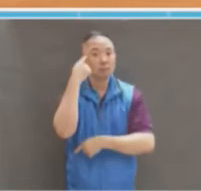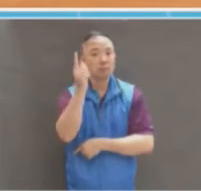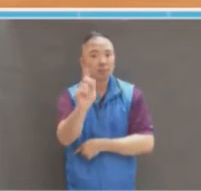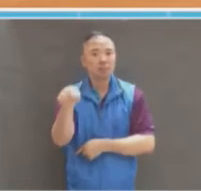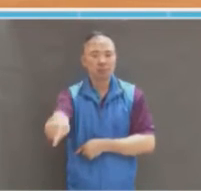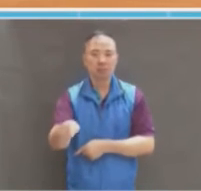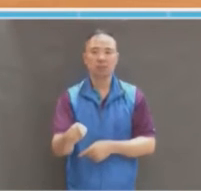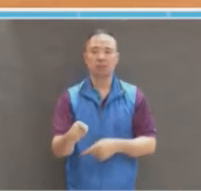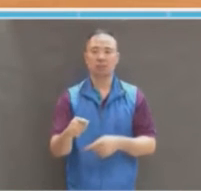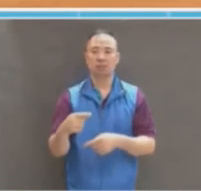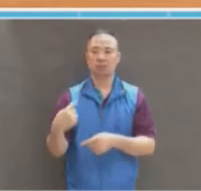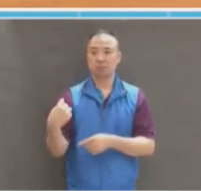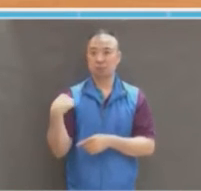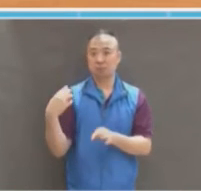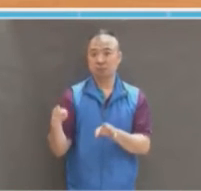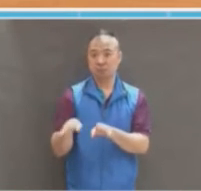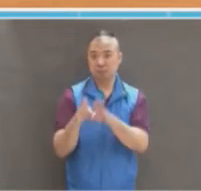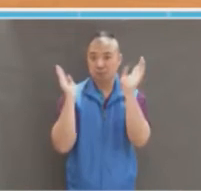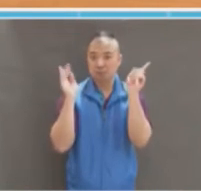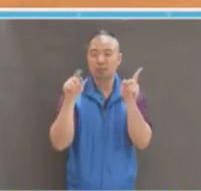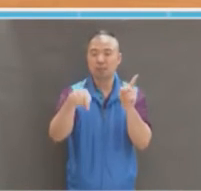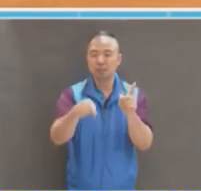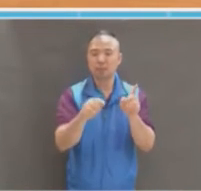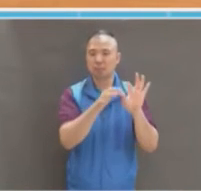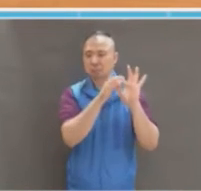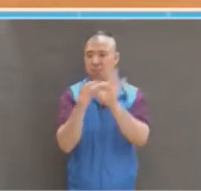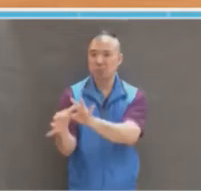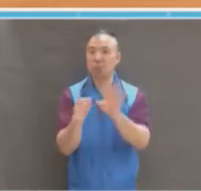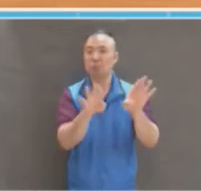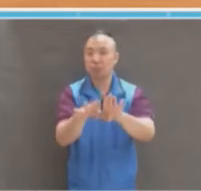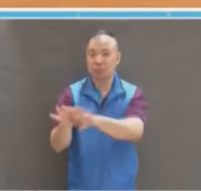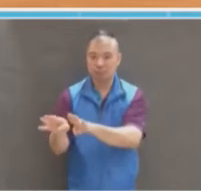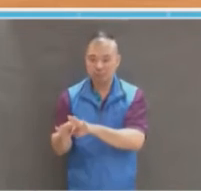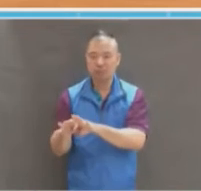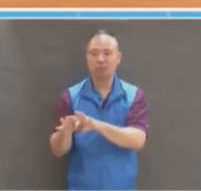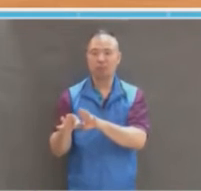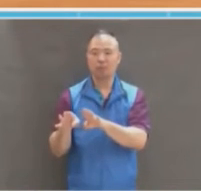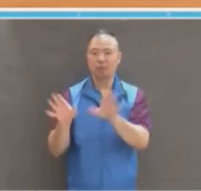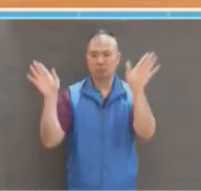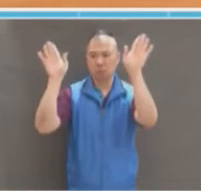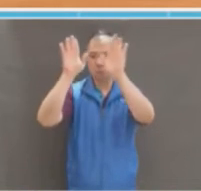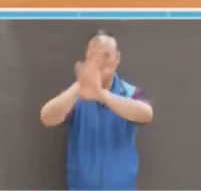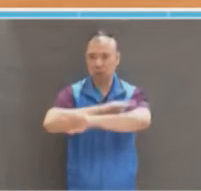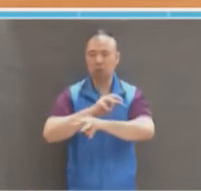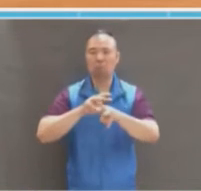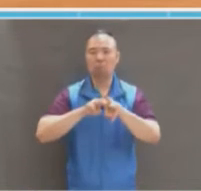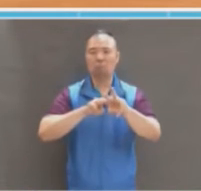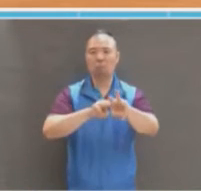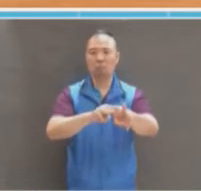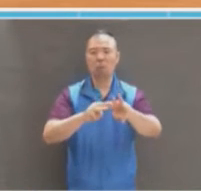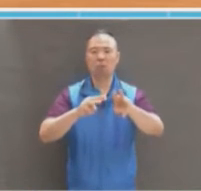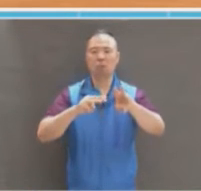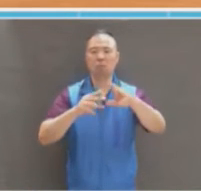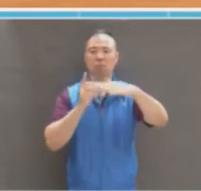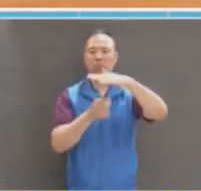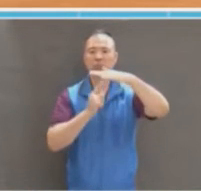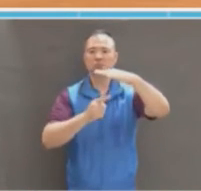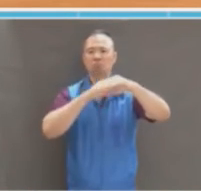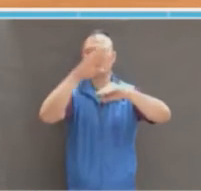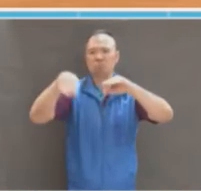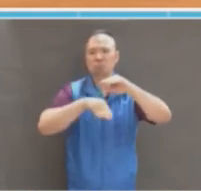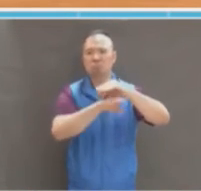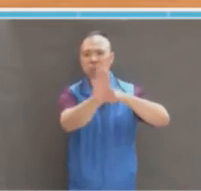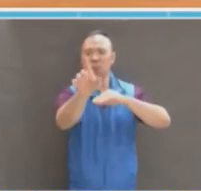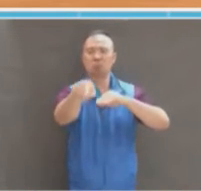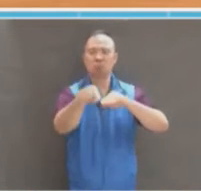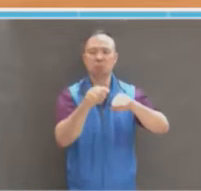走。这 16.7% 真的比我们的平常的礼拜五还高，所以我要拜托市民朋友